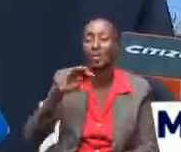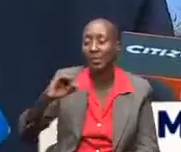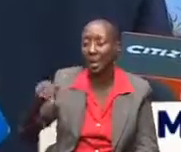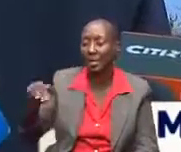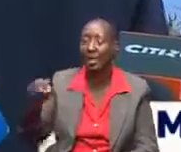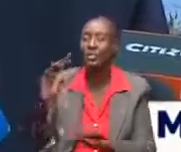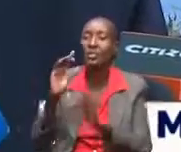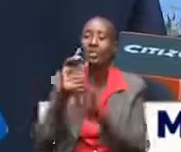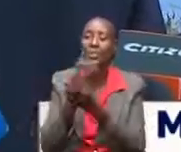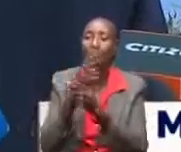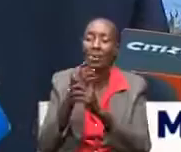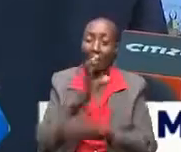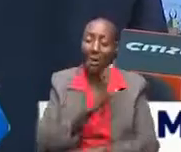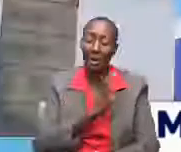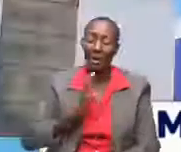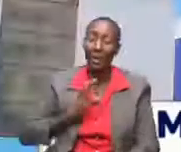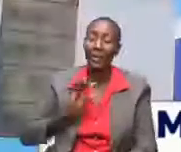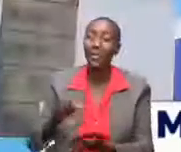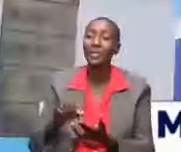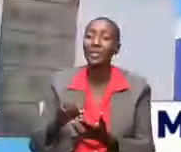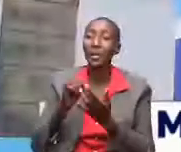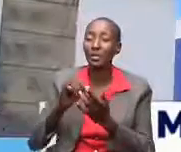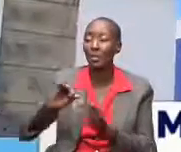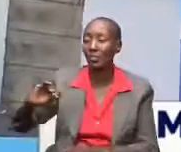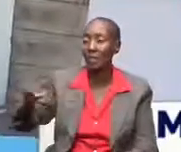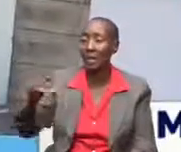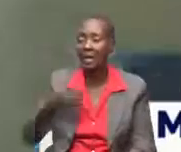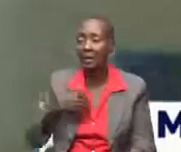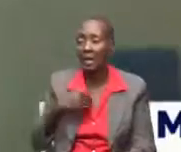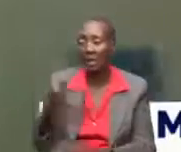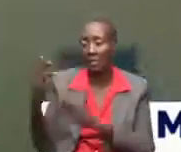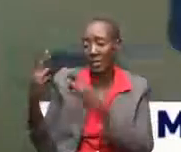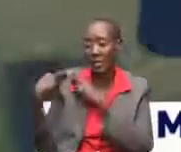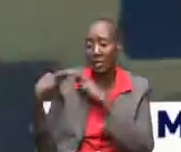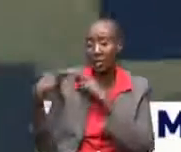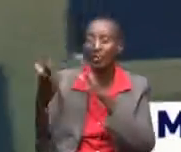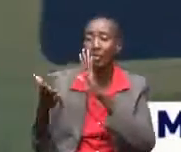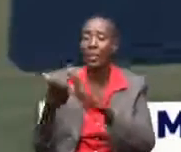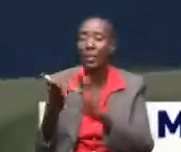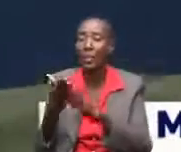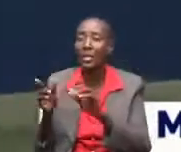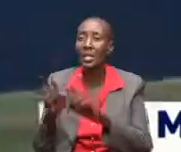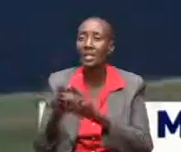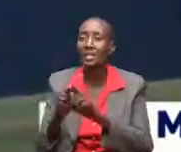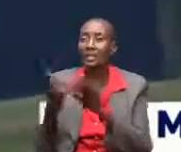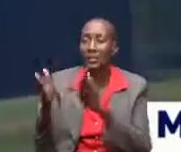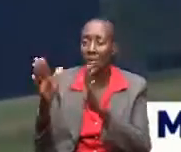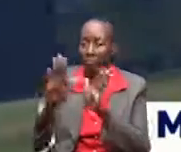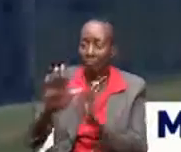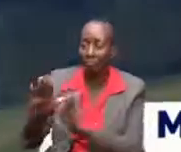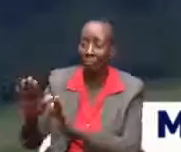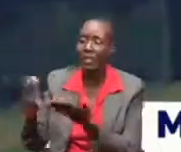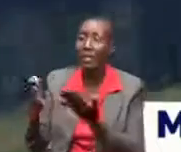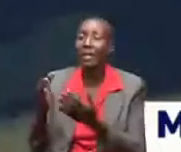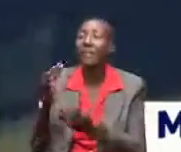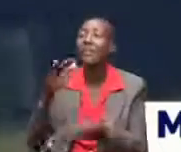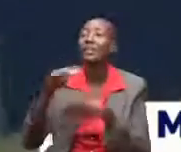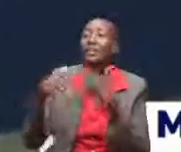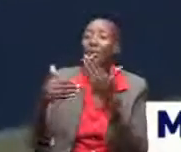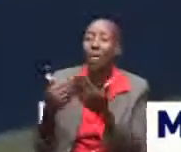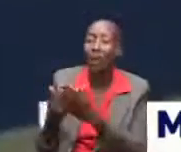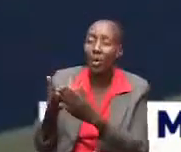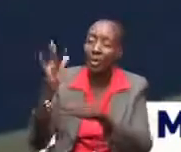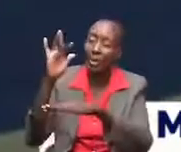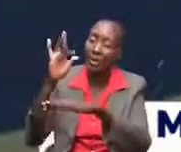tofauti kuna kamati maalum ya kaunti ya kushughulikia majanga ya dharura imetenga karantini ambapo yeyote atakayepatikana na ugonjwa